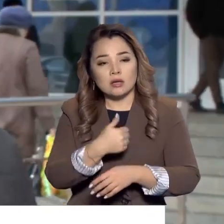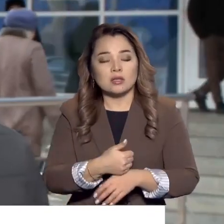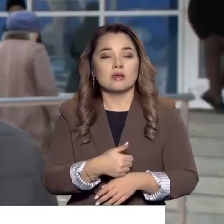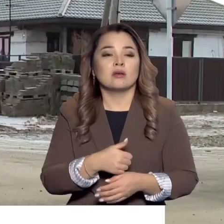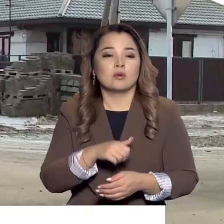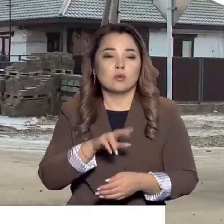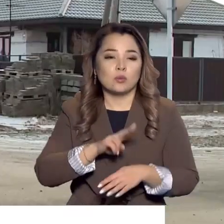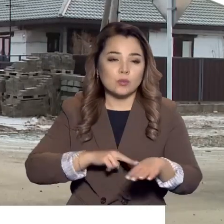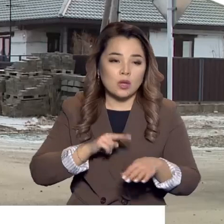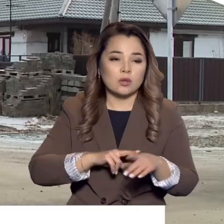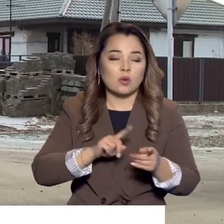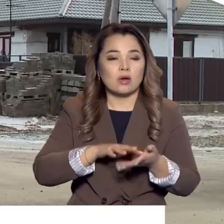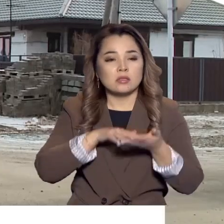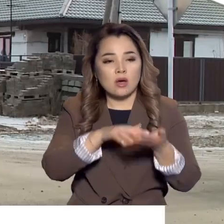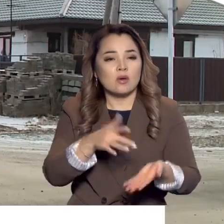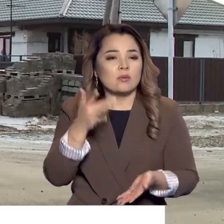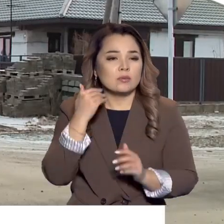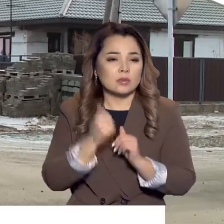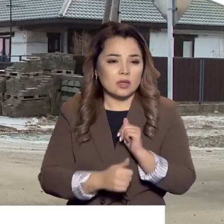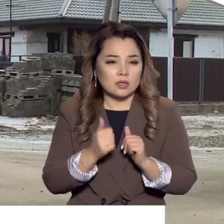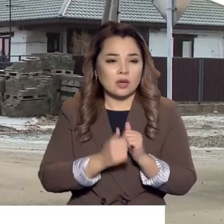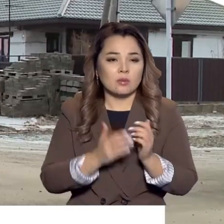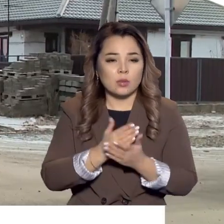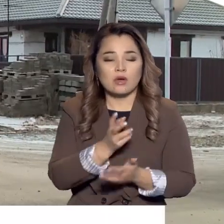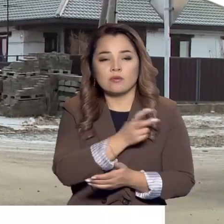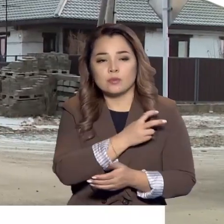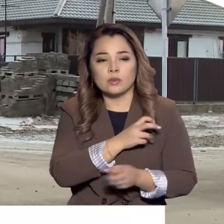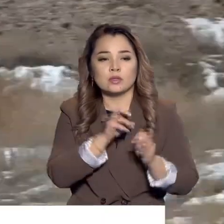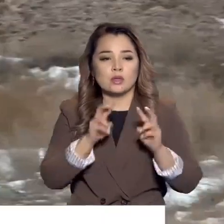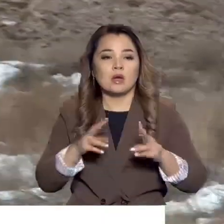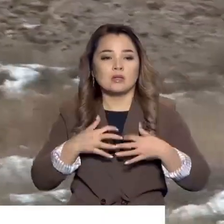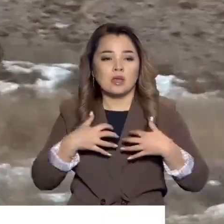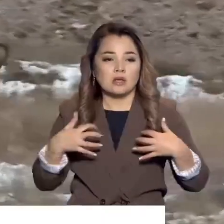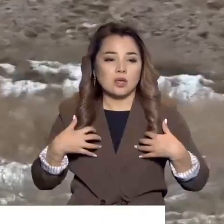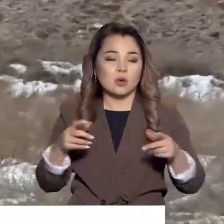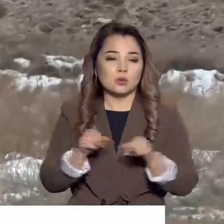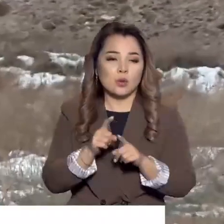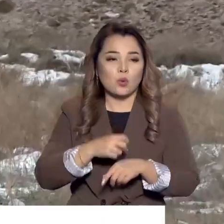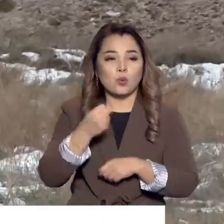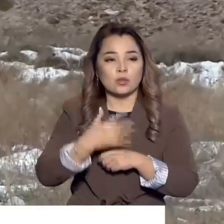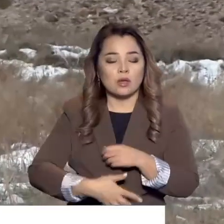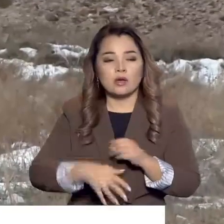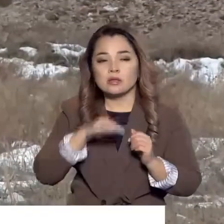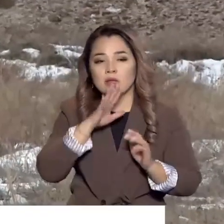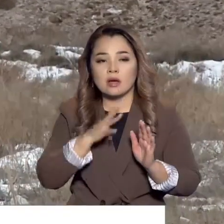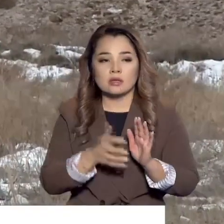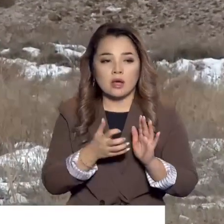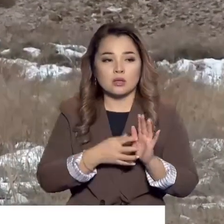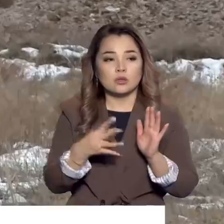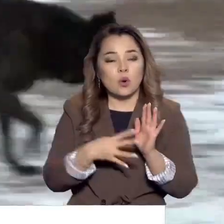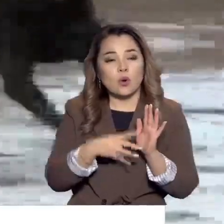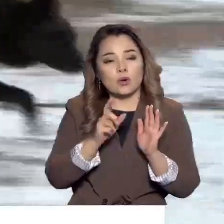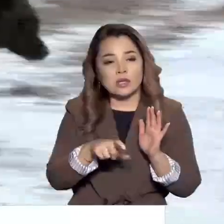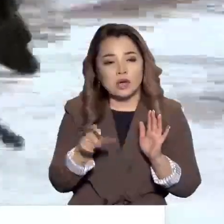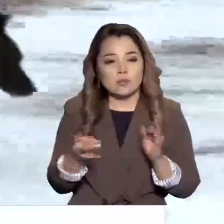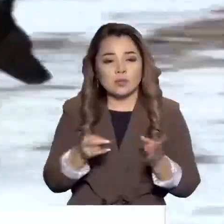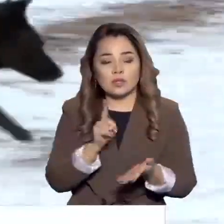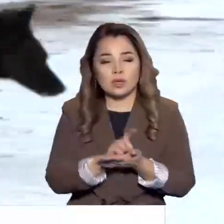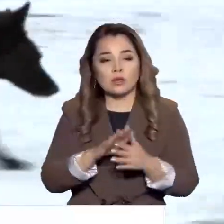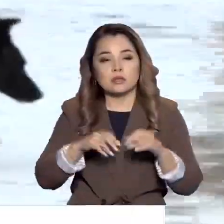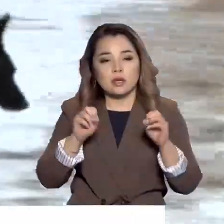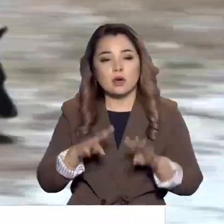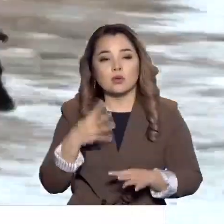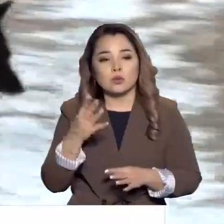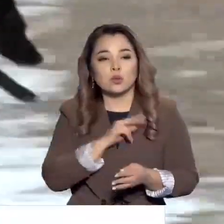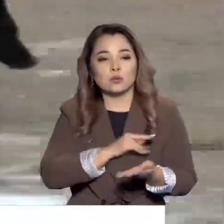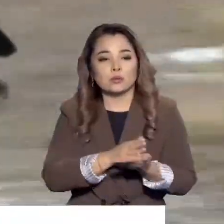заявка. Тағы бір мәселе, ветеринарлық орталықта жұмысшы тапшы. Негізі ит аулаумен 9 адам айналысуы керек болса, қазір 4 маман ғана